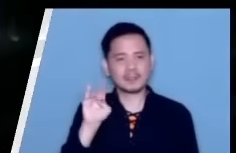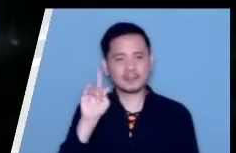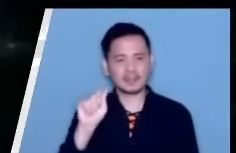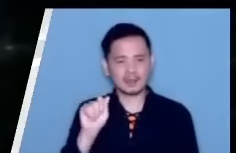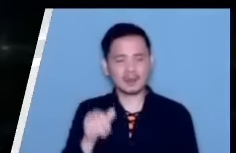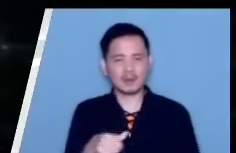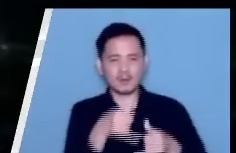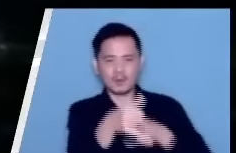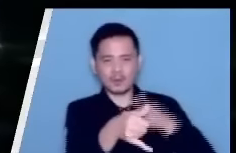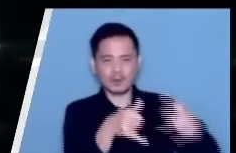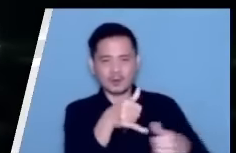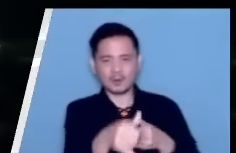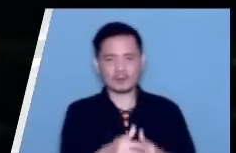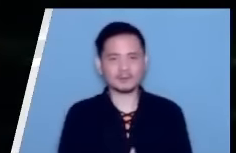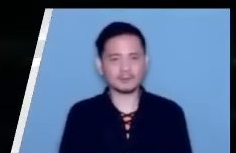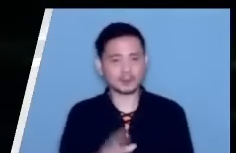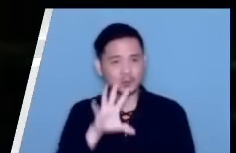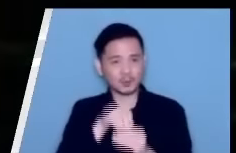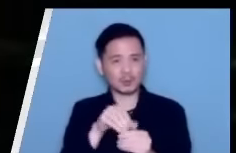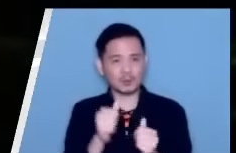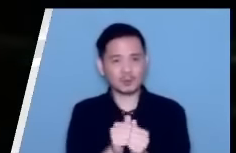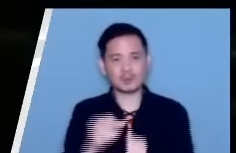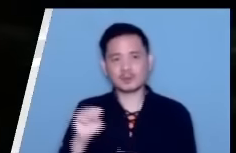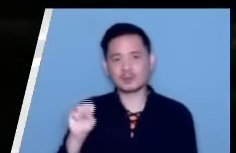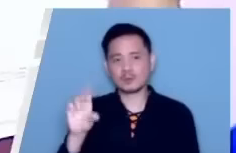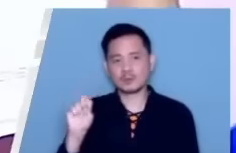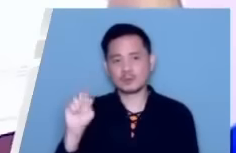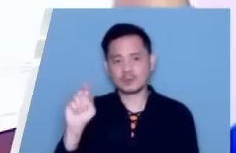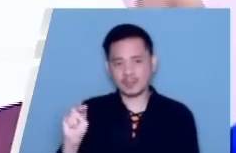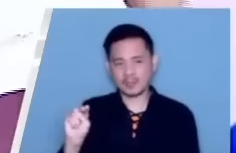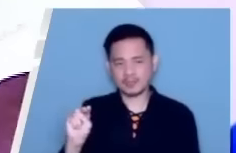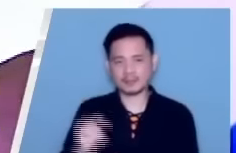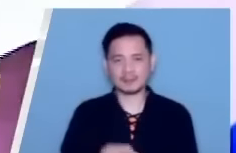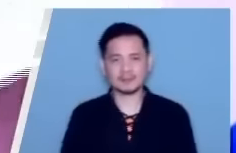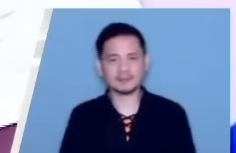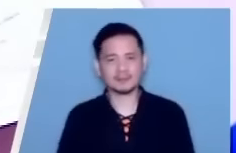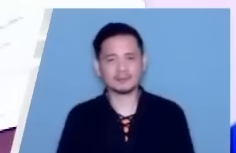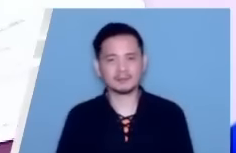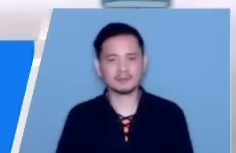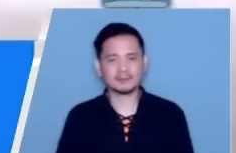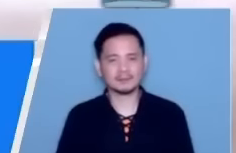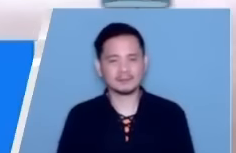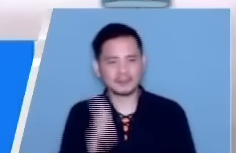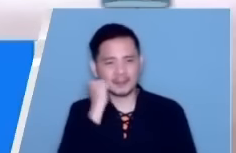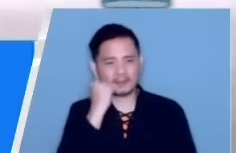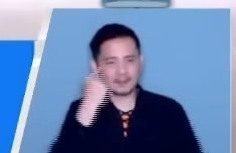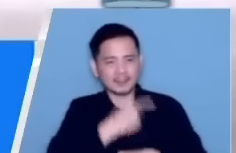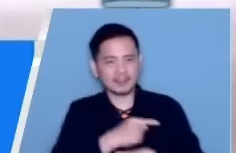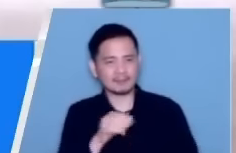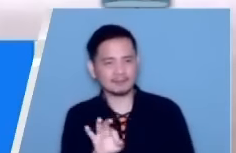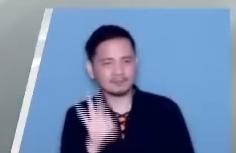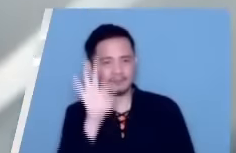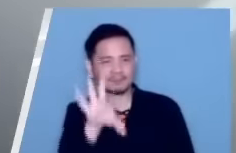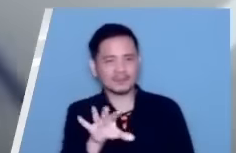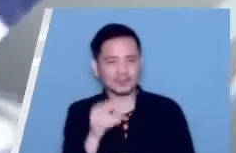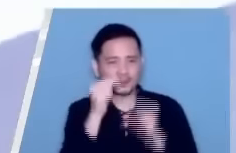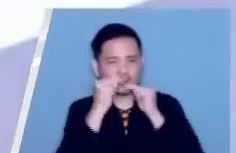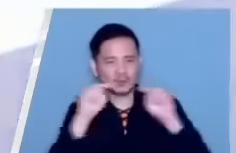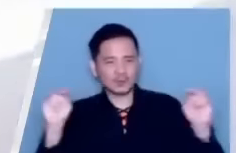host Susan Enriquez na ginawaran ng face of televis brilliance award sa kanyang natatanging kontribusyon sa journalism at public affair service